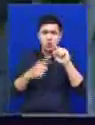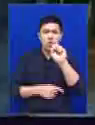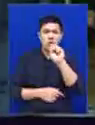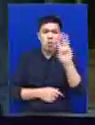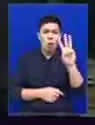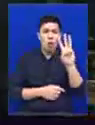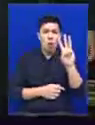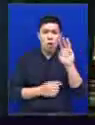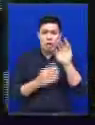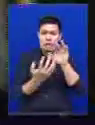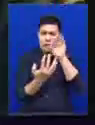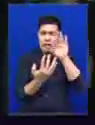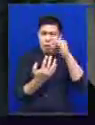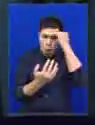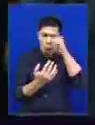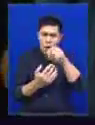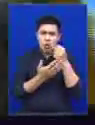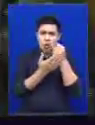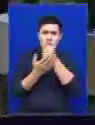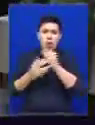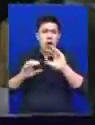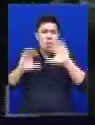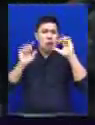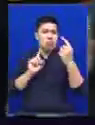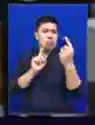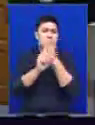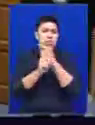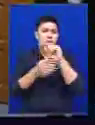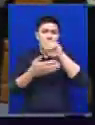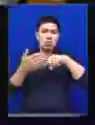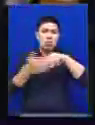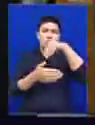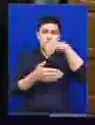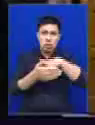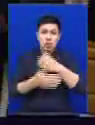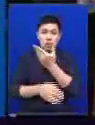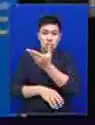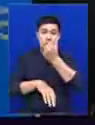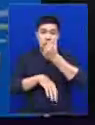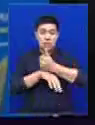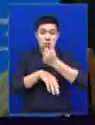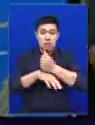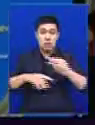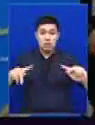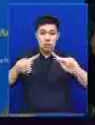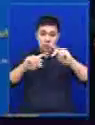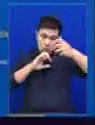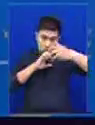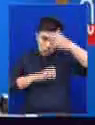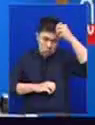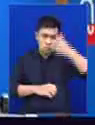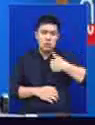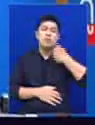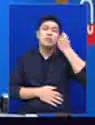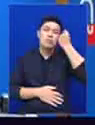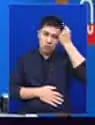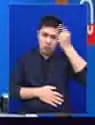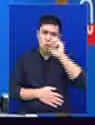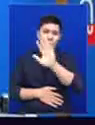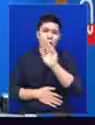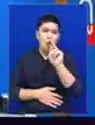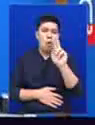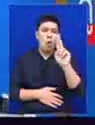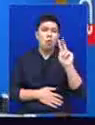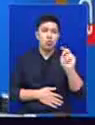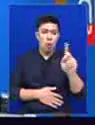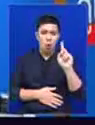ไกสำคัญในช่วงเปลี่ยนผ่านเช่นเดียวกับทางด้านพลเอกอนุพงษ์เผ่าจินดารัฐมนตรีว่าการกระทรวงมหาดไทยเข้าใจดุลยพินิจของกรท.